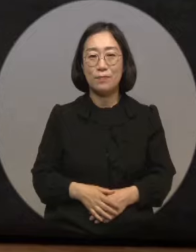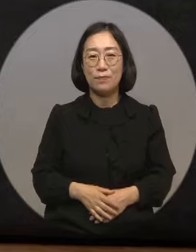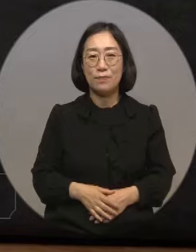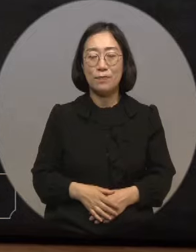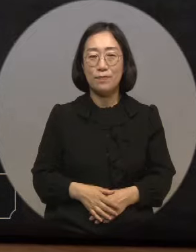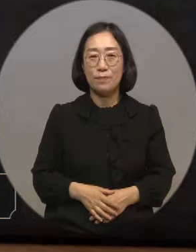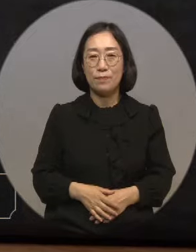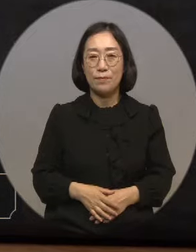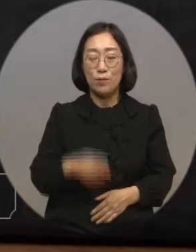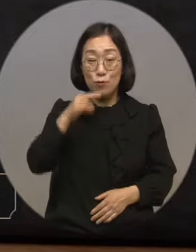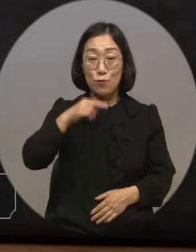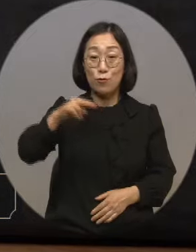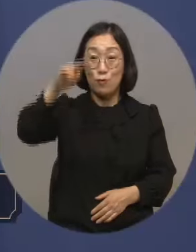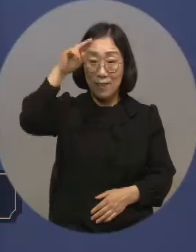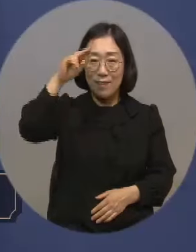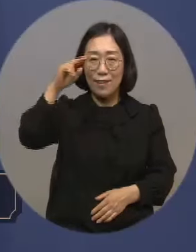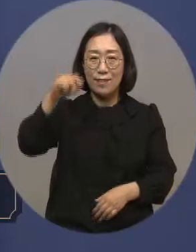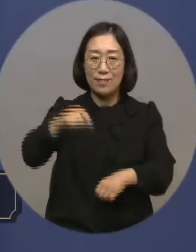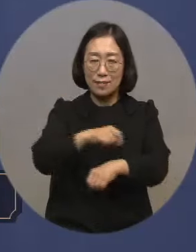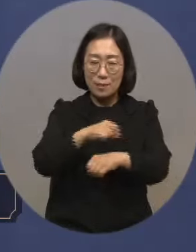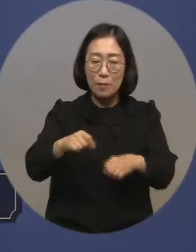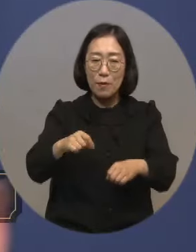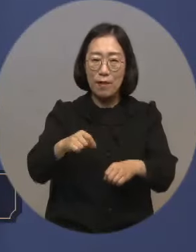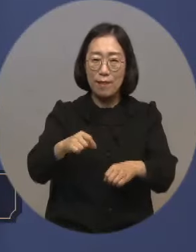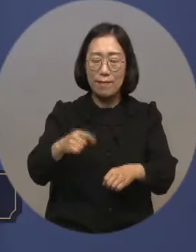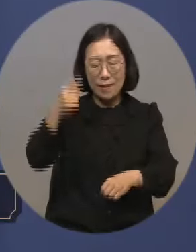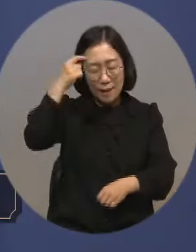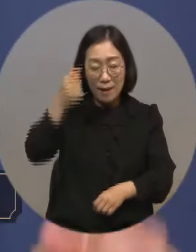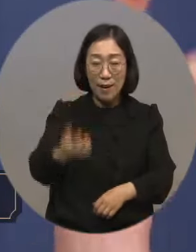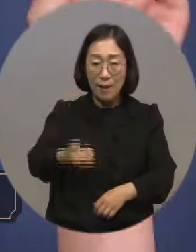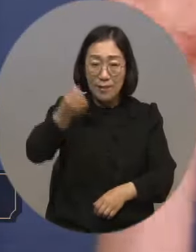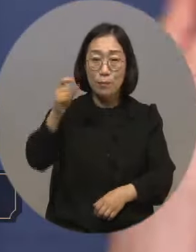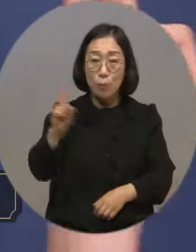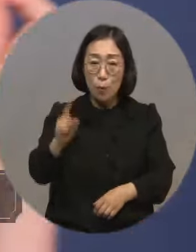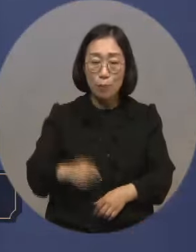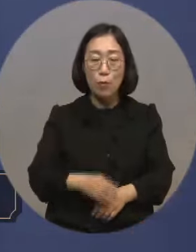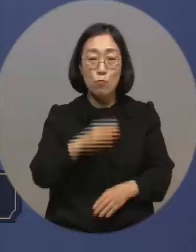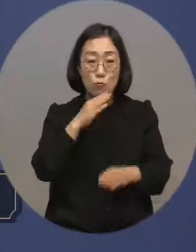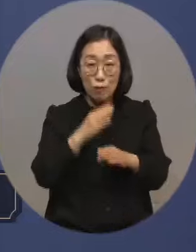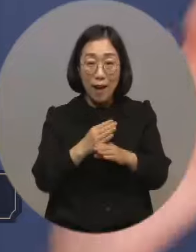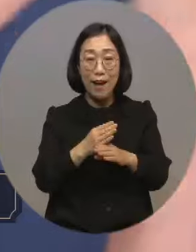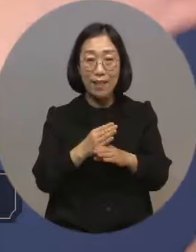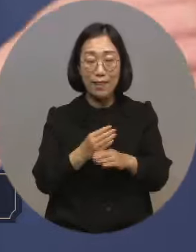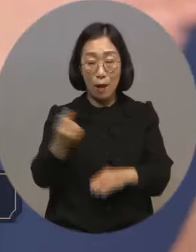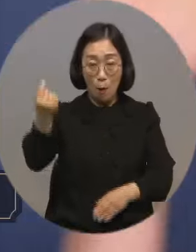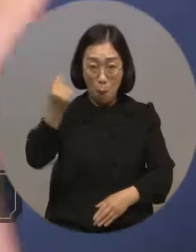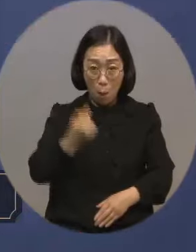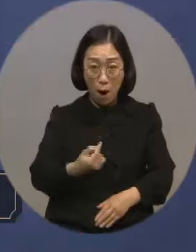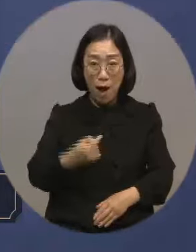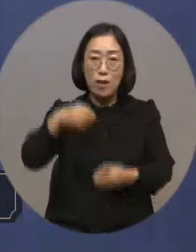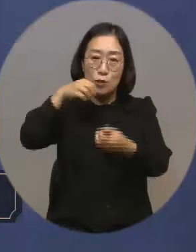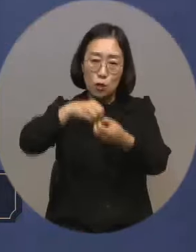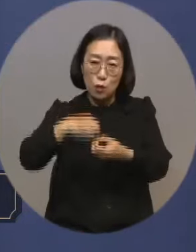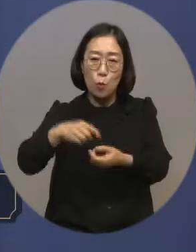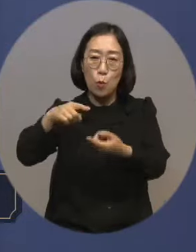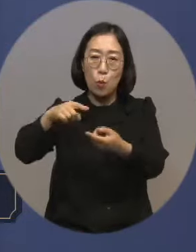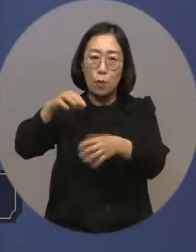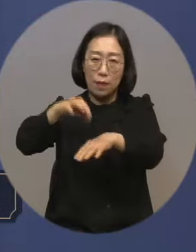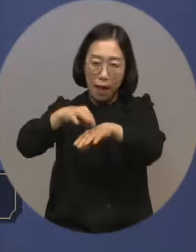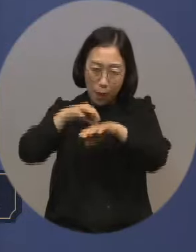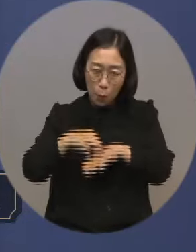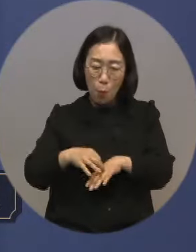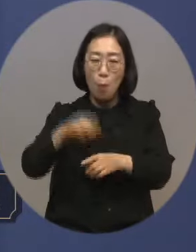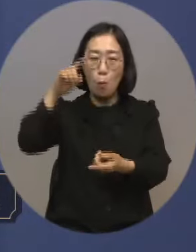자, 술에 대한 남다른 철학도 혹시 있으십니까? 저 궁금한 게, 북한에서 왔으니까 그 전통을 지켜서 하고